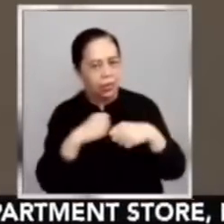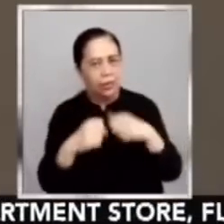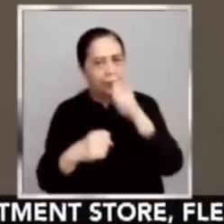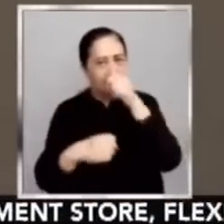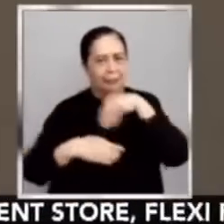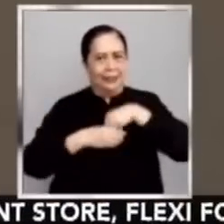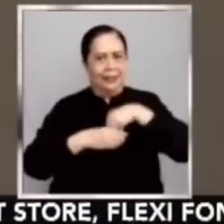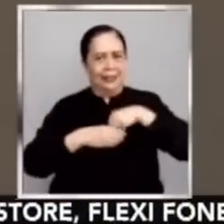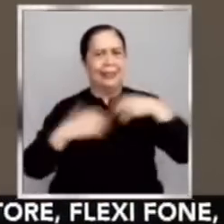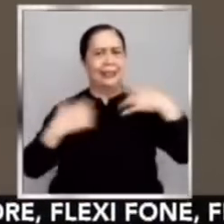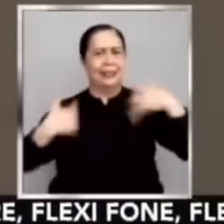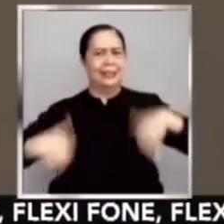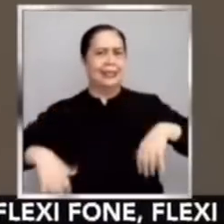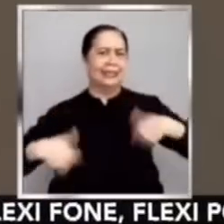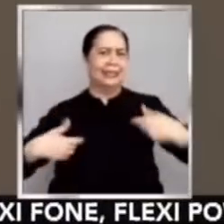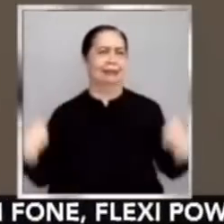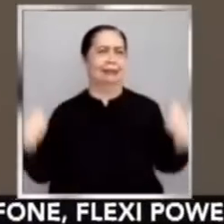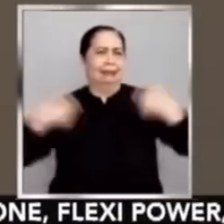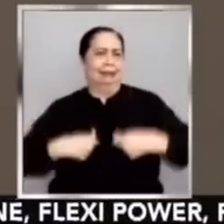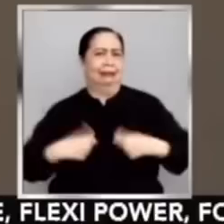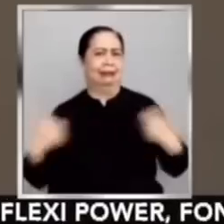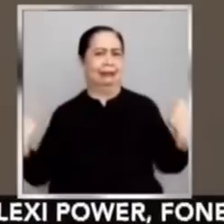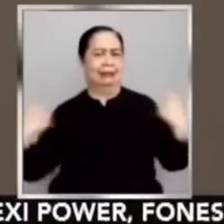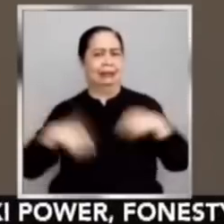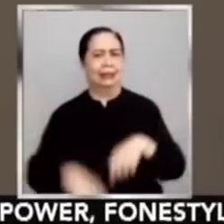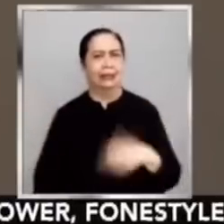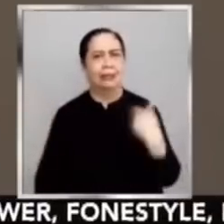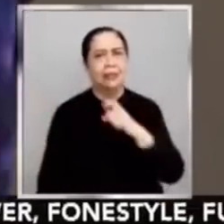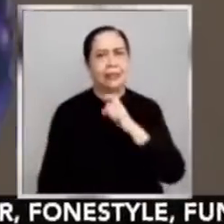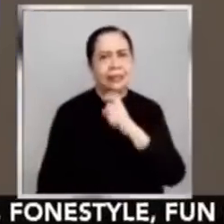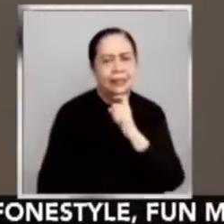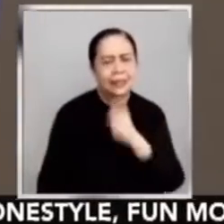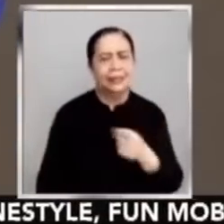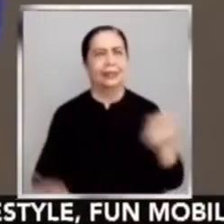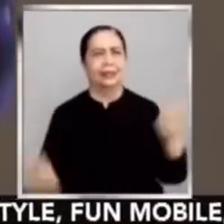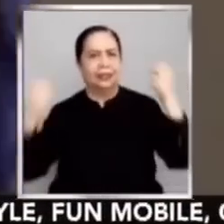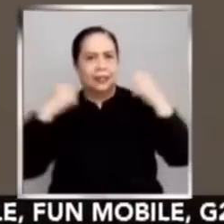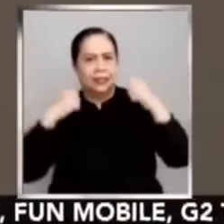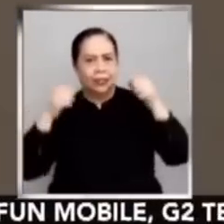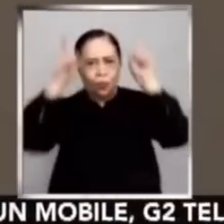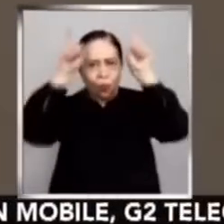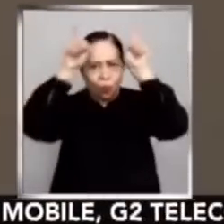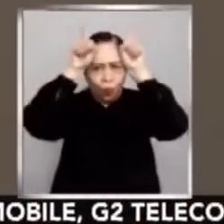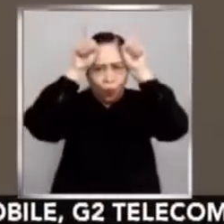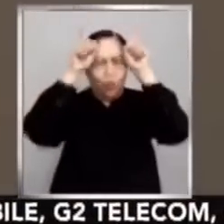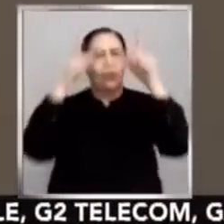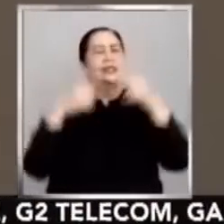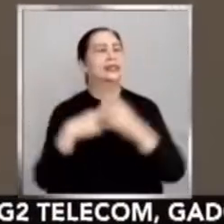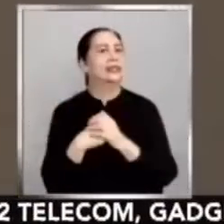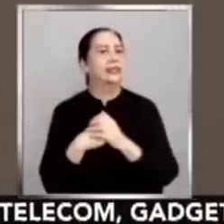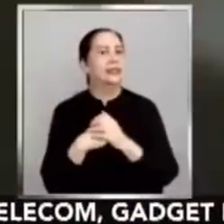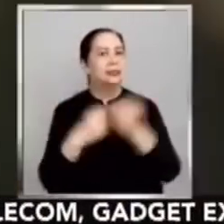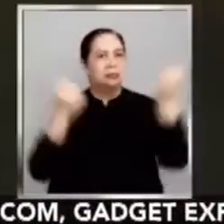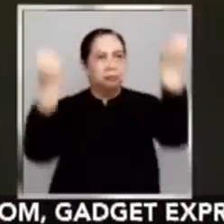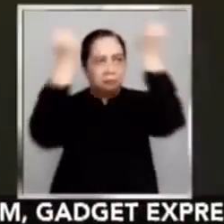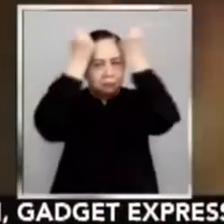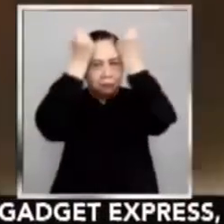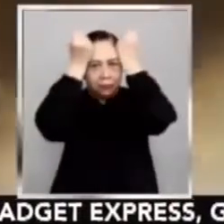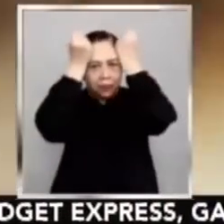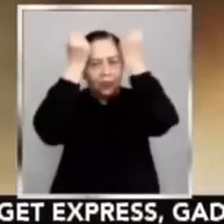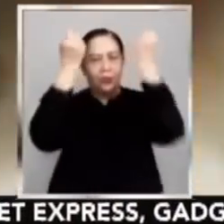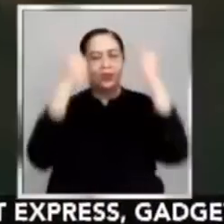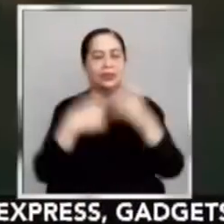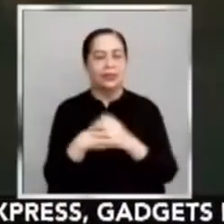Kasi ang daming nakasuot sa'yo, mga bakal-bakal, mga ganyan, and yung horns, kinakabit lang yan, kinakabit din yung horns.